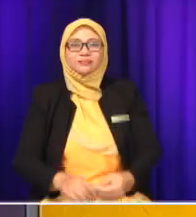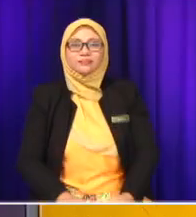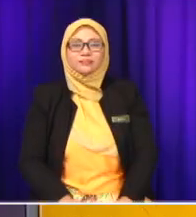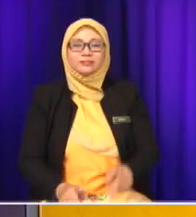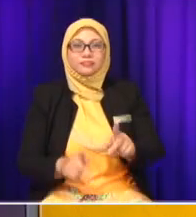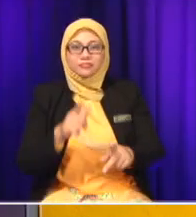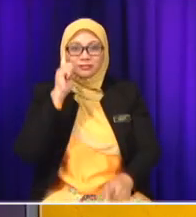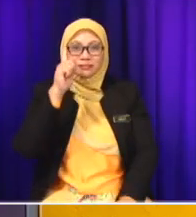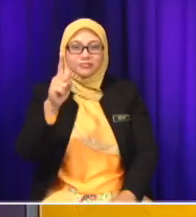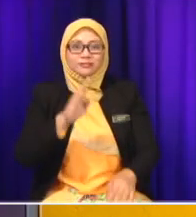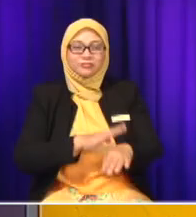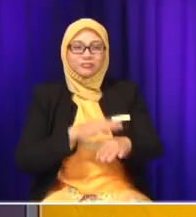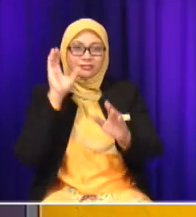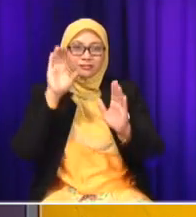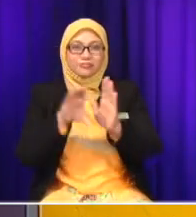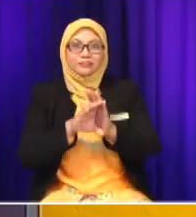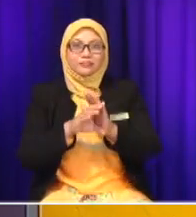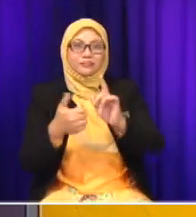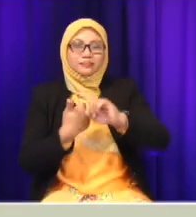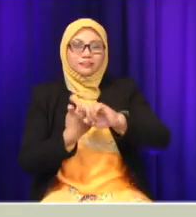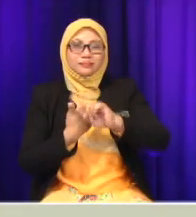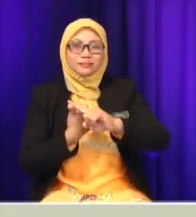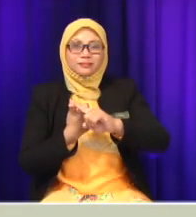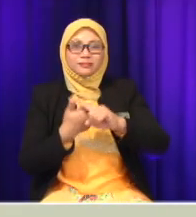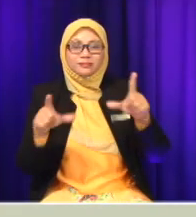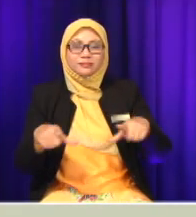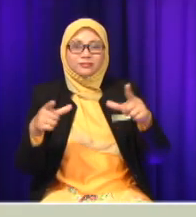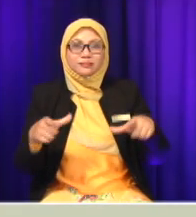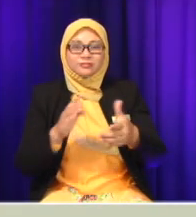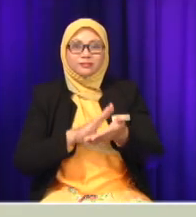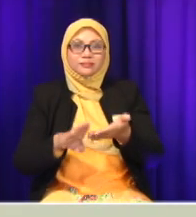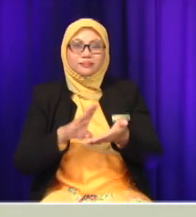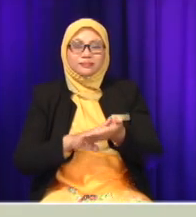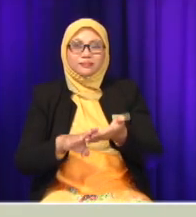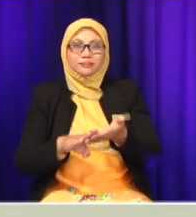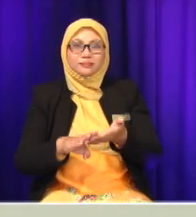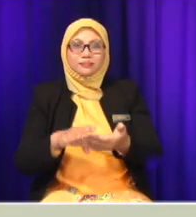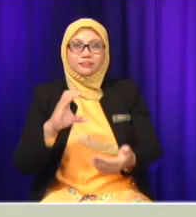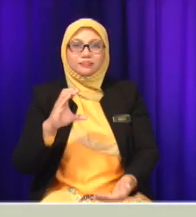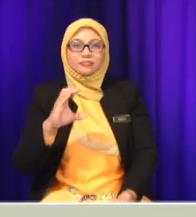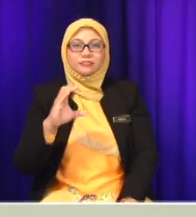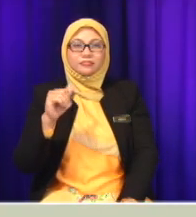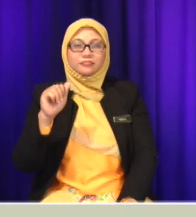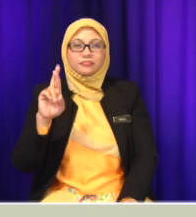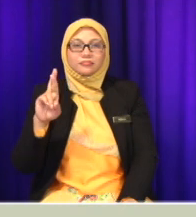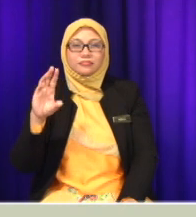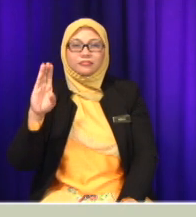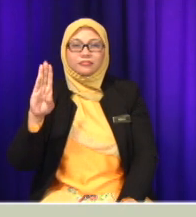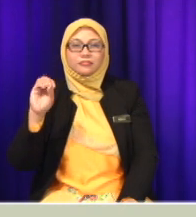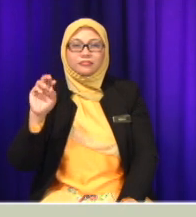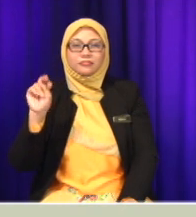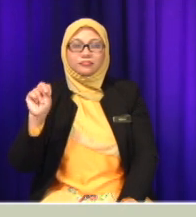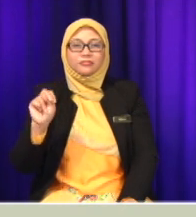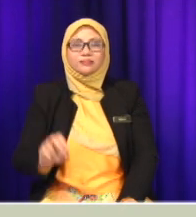pada gambar rajah kita tahu okey yang pertama itu kita lakukan kerja membersihkan karbon daripada bahagian kepala silinder